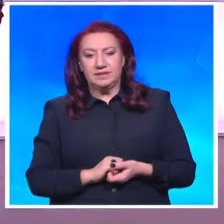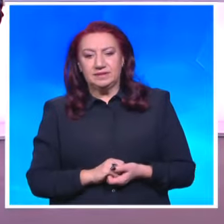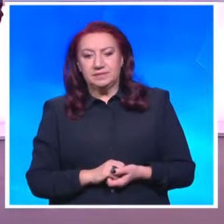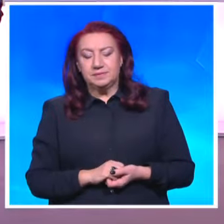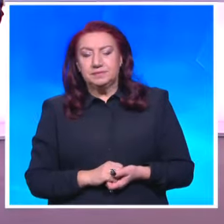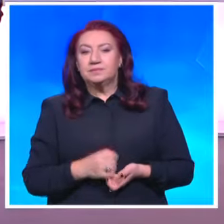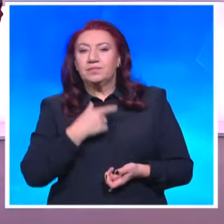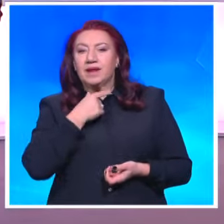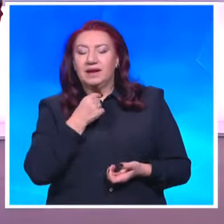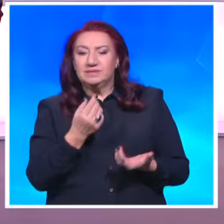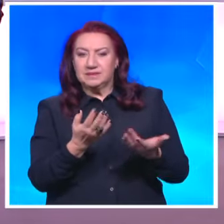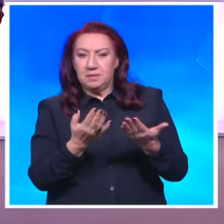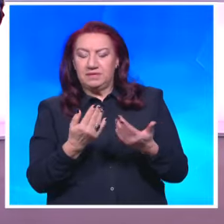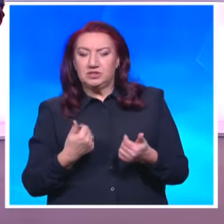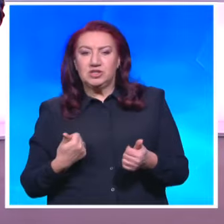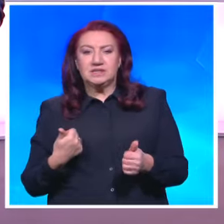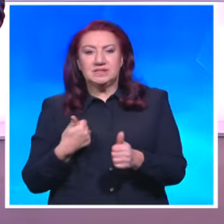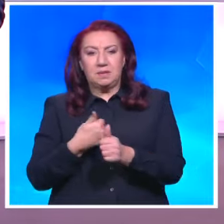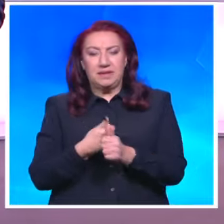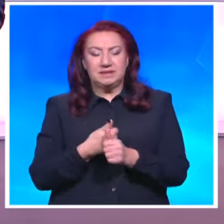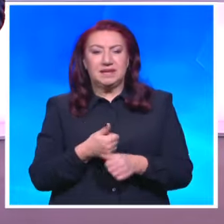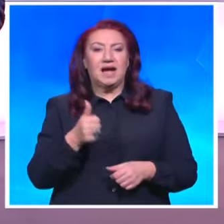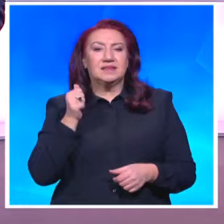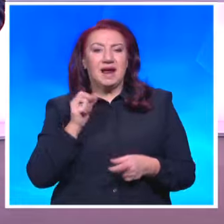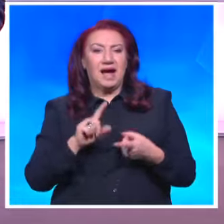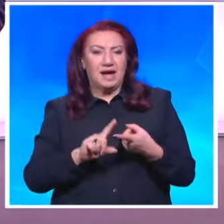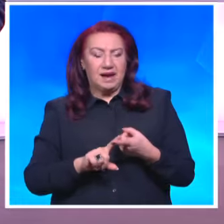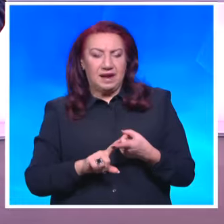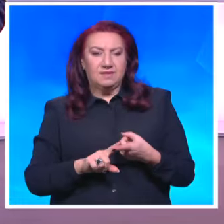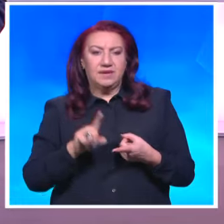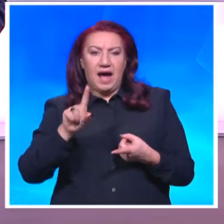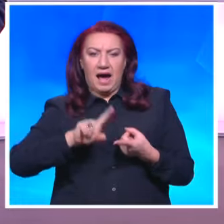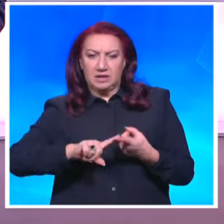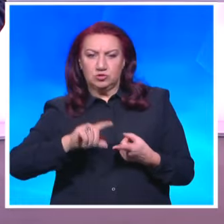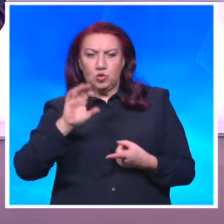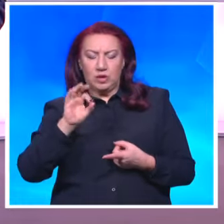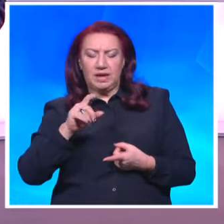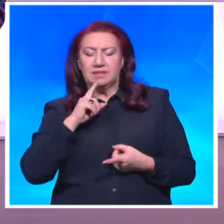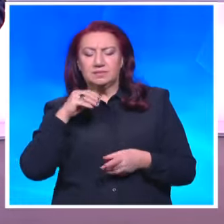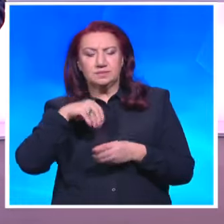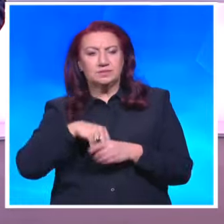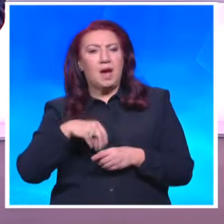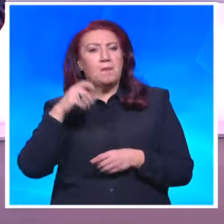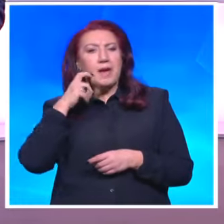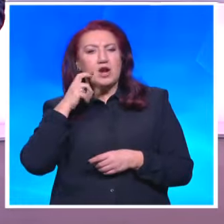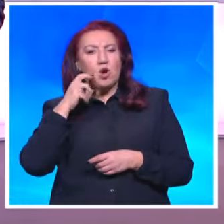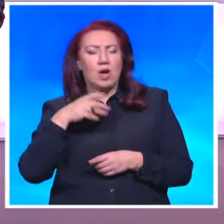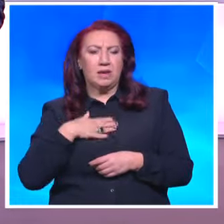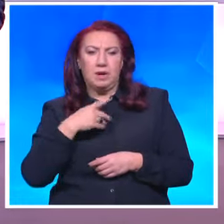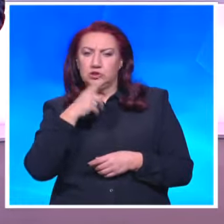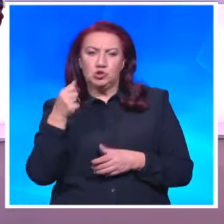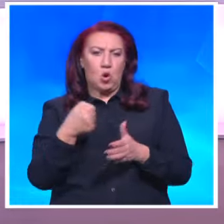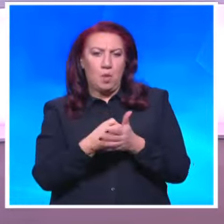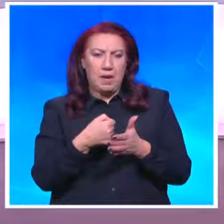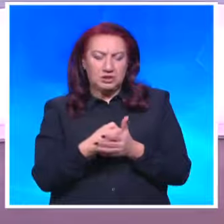Левски привлече заместник на Андриан Краев. Това е Карло Сухене, който с Беро има близо 100 мача. Договорът му с Левски е за година